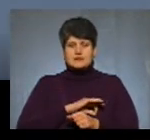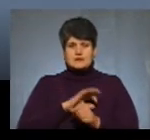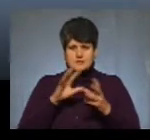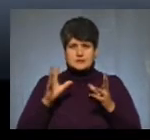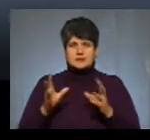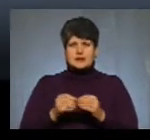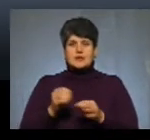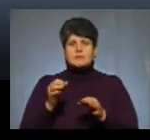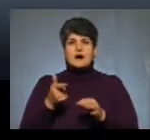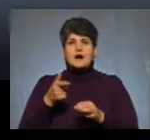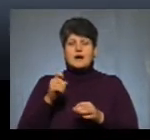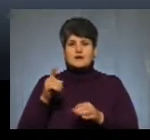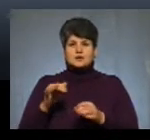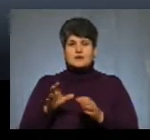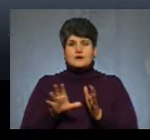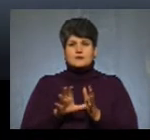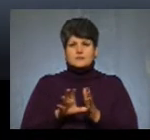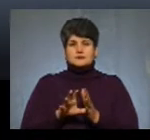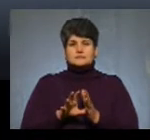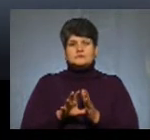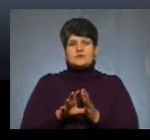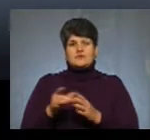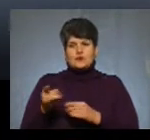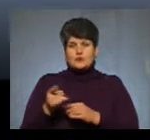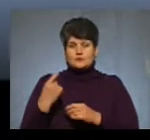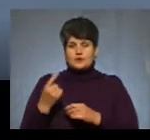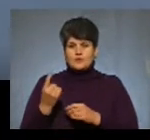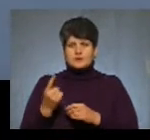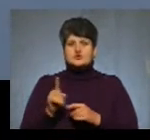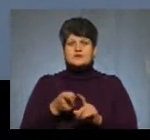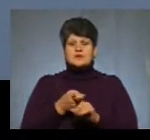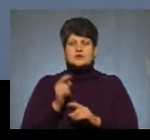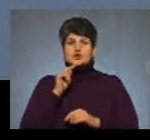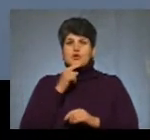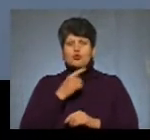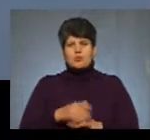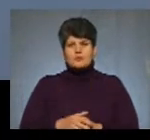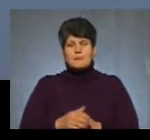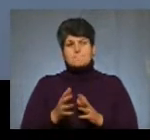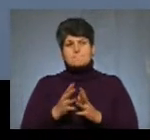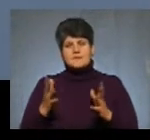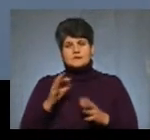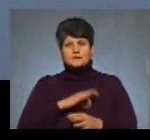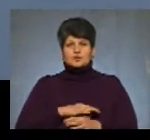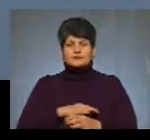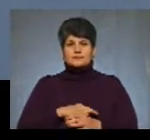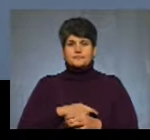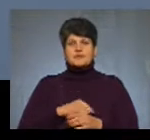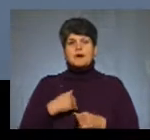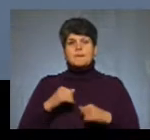загалом природного газу, електроенергії на Тернопільщині, і що стосується, зокрема, економії? Чи більше споживали? Я можу раніше говорити в